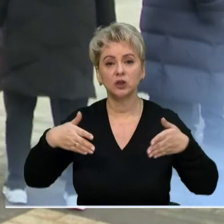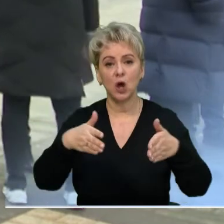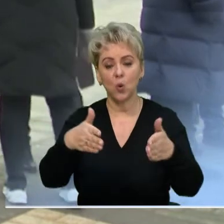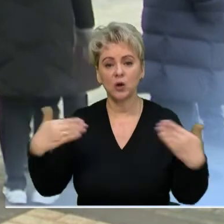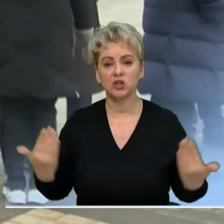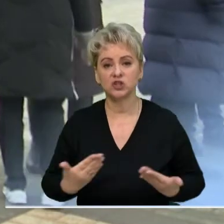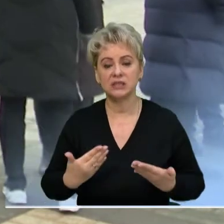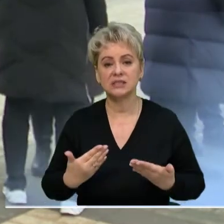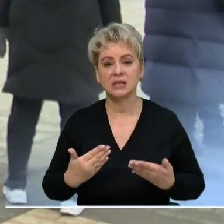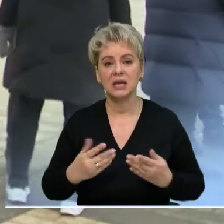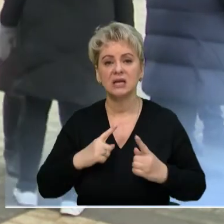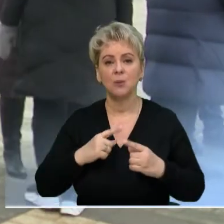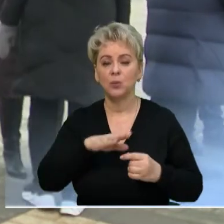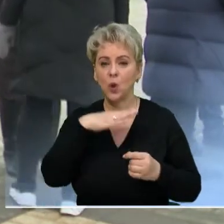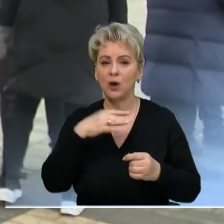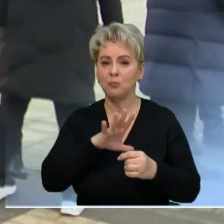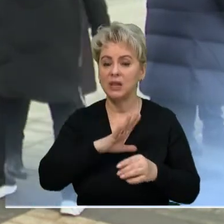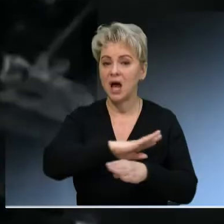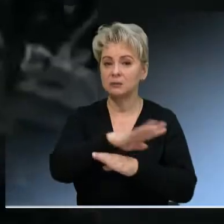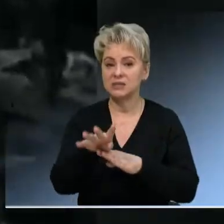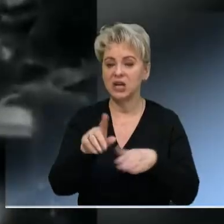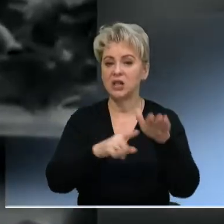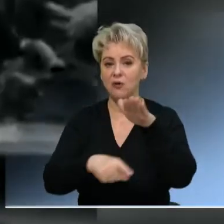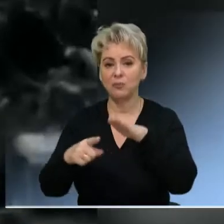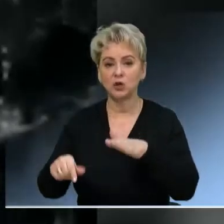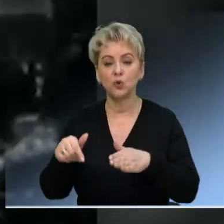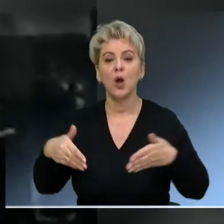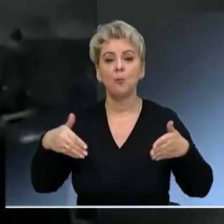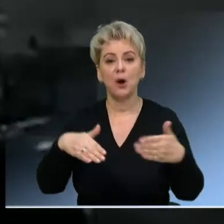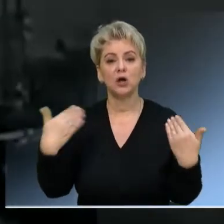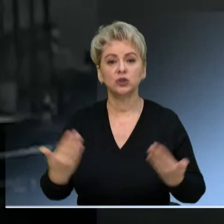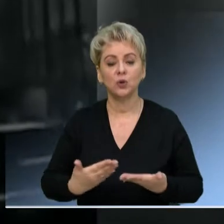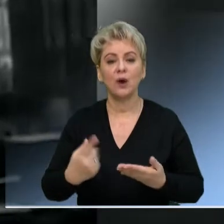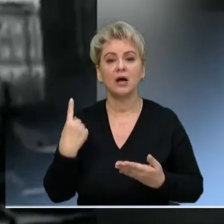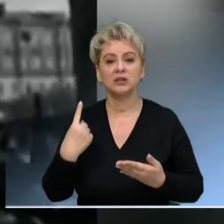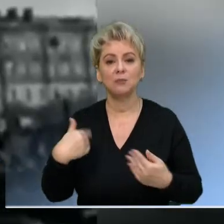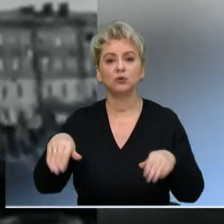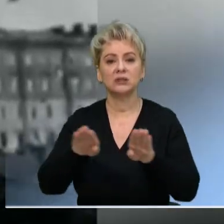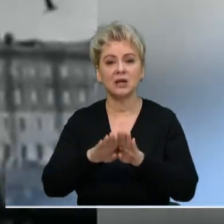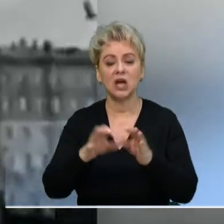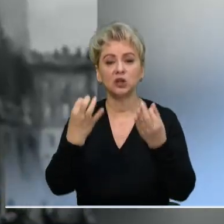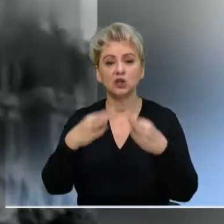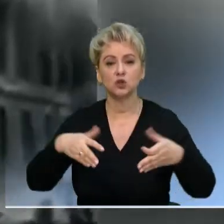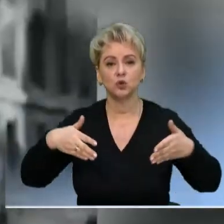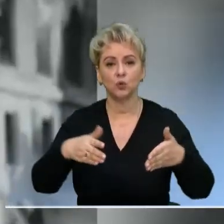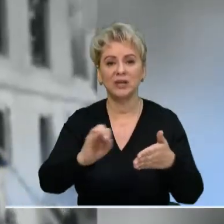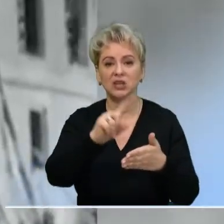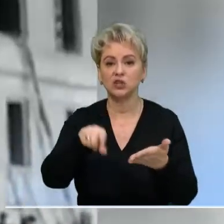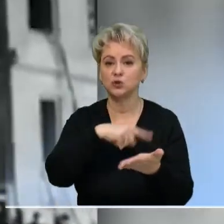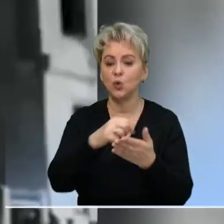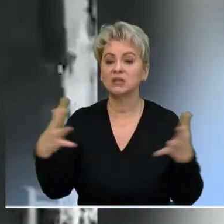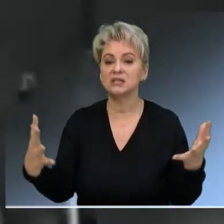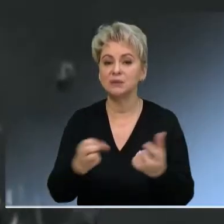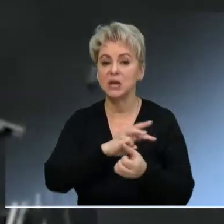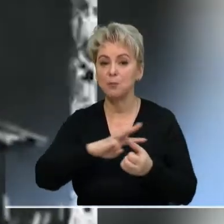жизни сопровождалась многочисленными обстрелами. Под них по дороге жизни, единственному тогда доступному пути из города, спасли